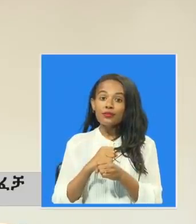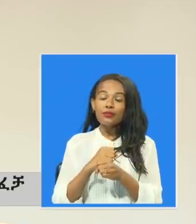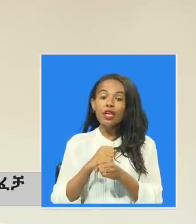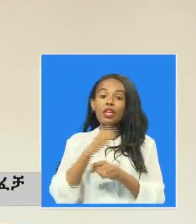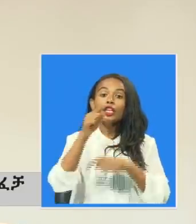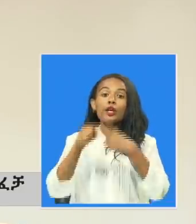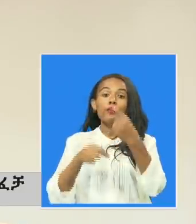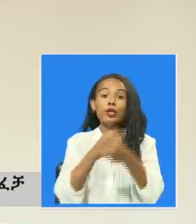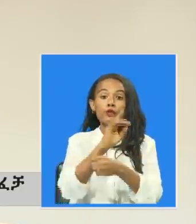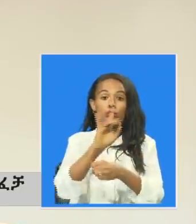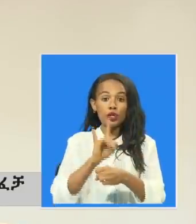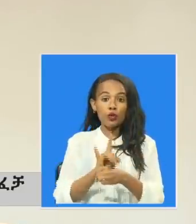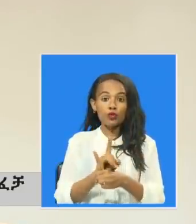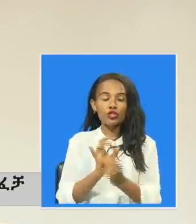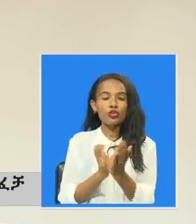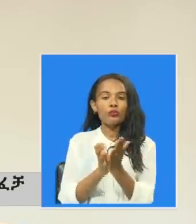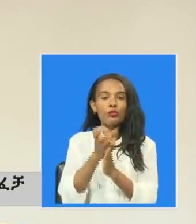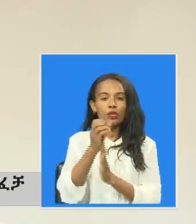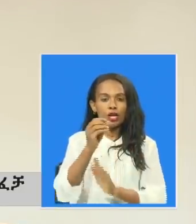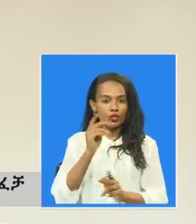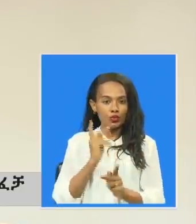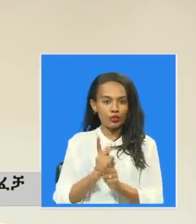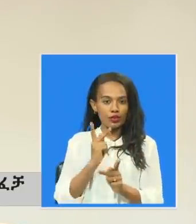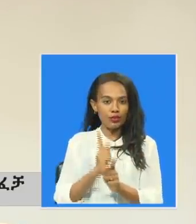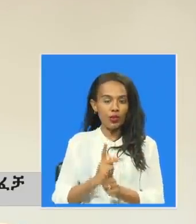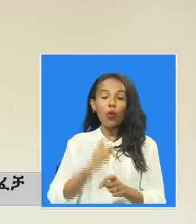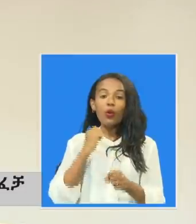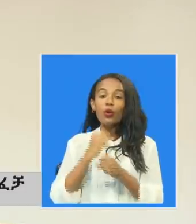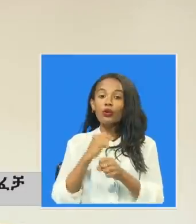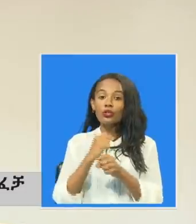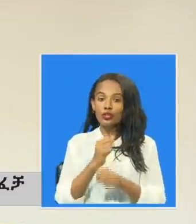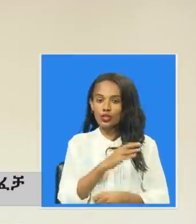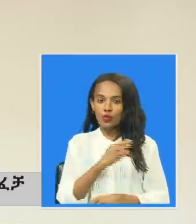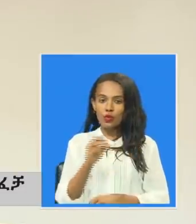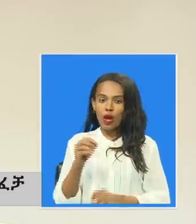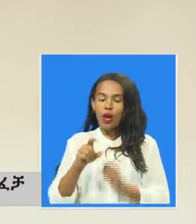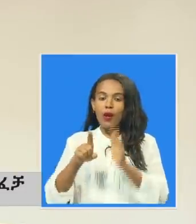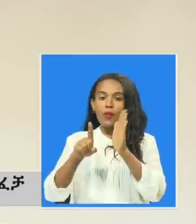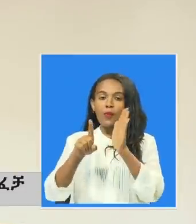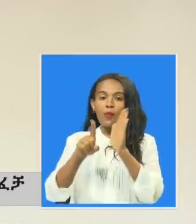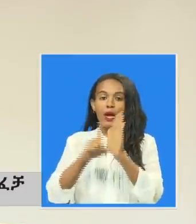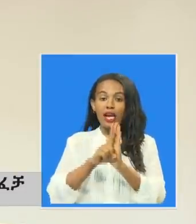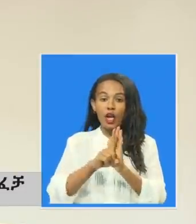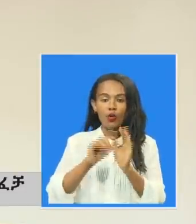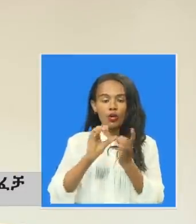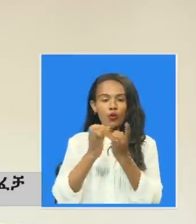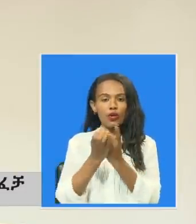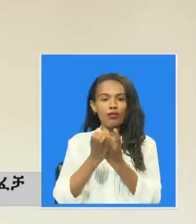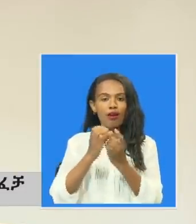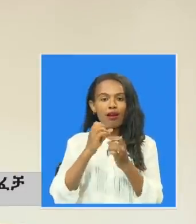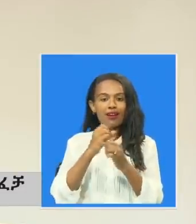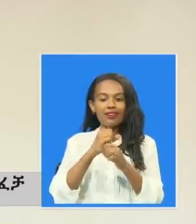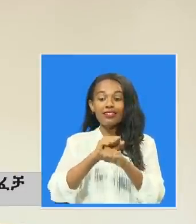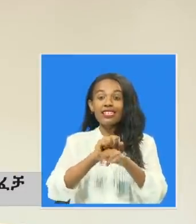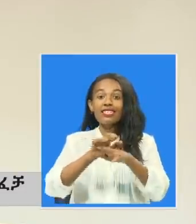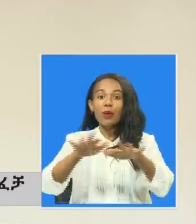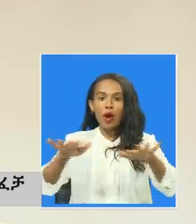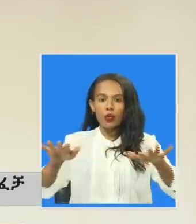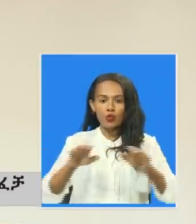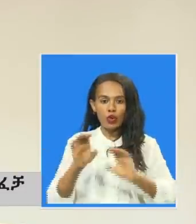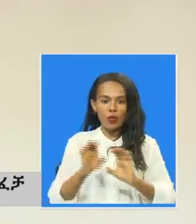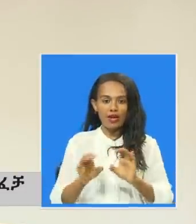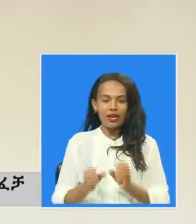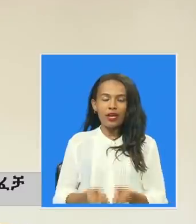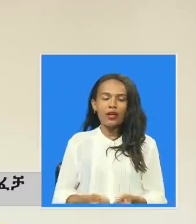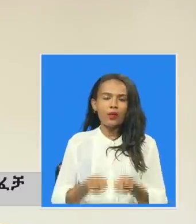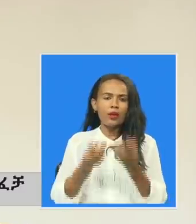የሚሄዱ ዜጎች መብታቸው ተጠብቆ እንዲሰሩና በህጋዊ ሁኔታ እንዲሰማሩ ለማድረግ